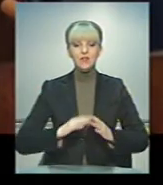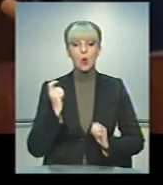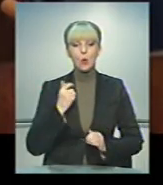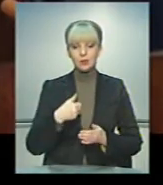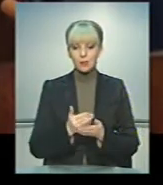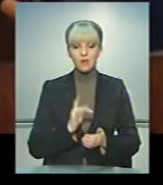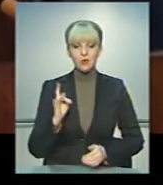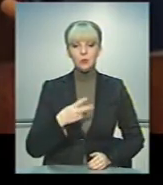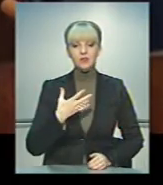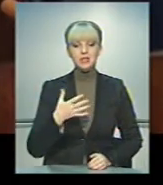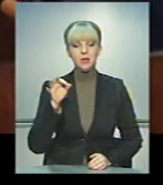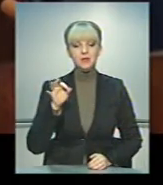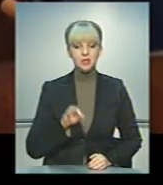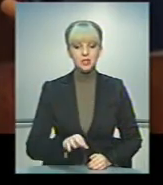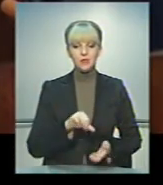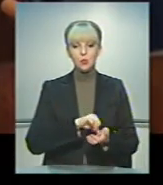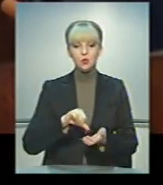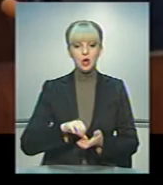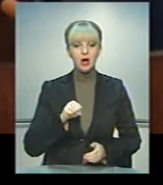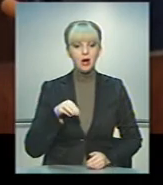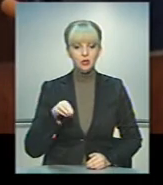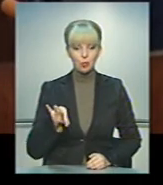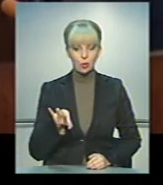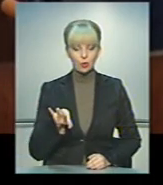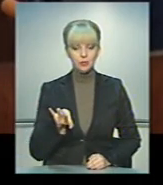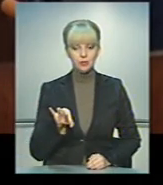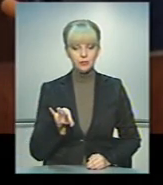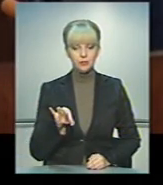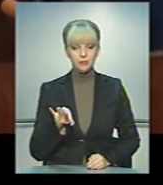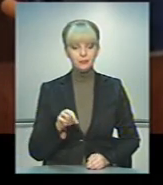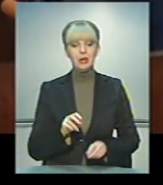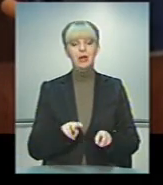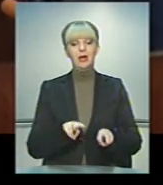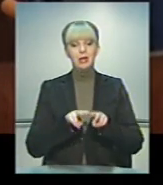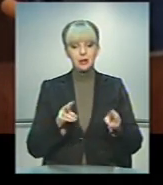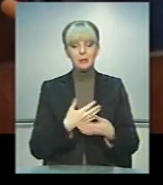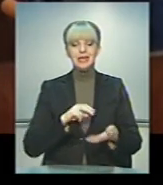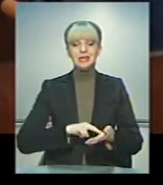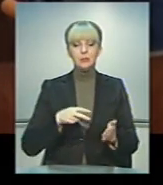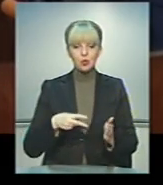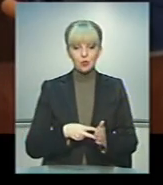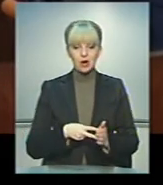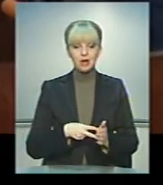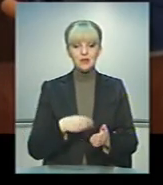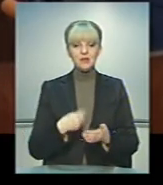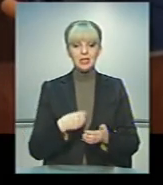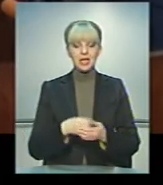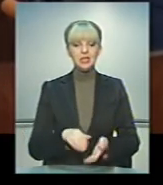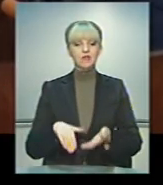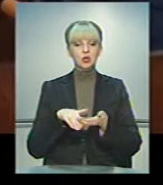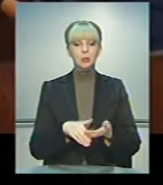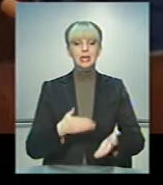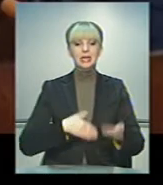житлово-комунальних послуг в розмірі 25% учасникам АТО. Так само ми запланували фінансову